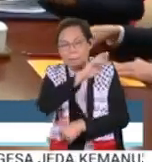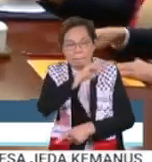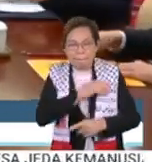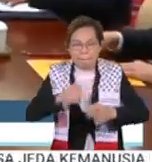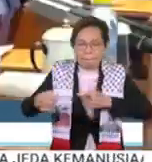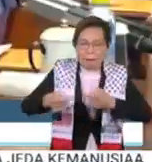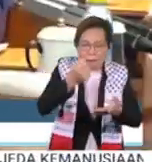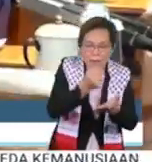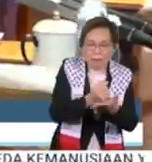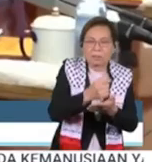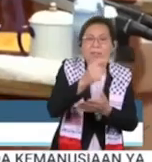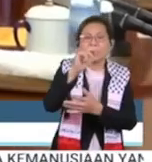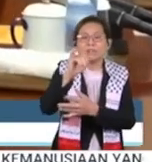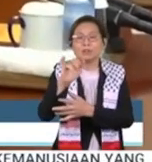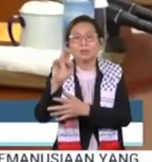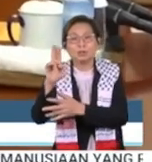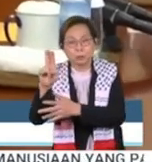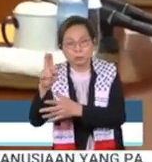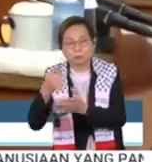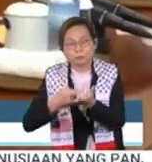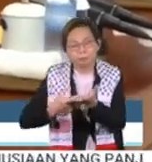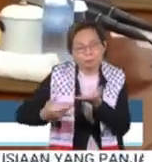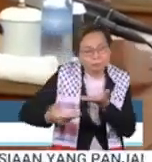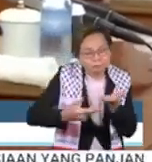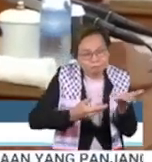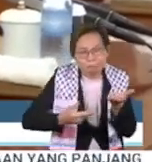Pentadbiran Kastam Yu Jianhua.